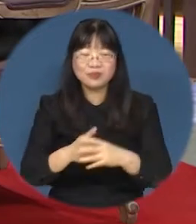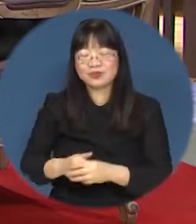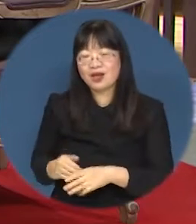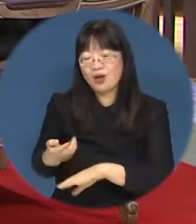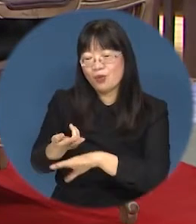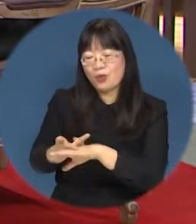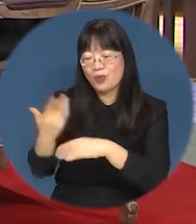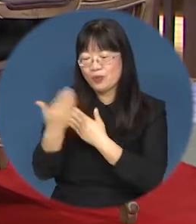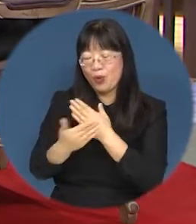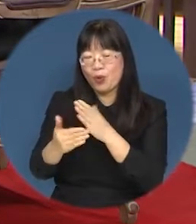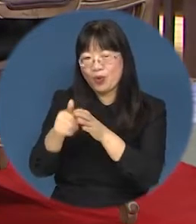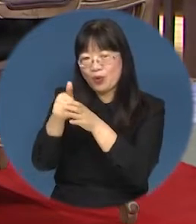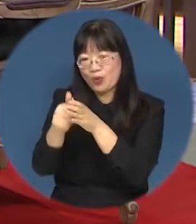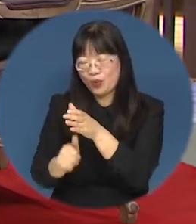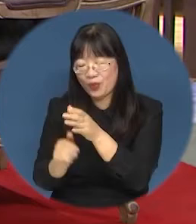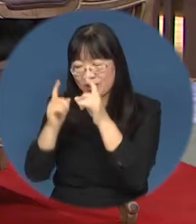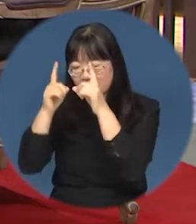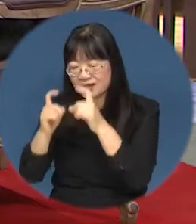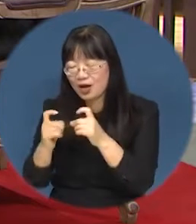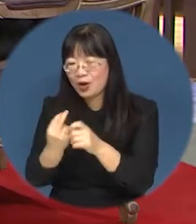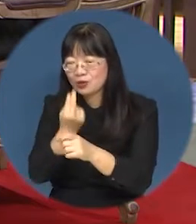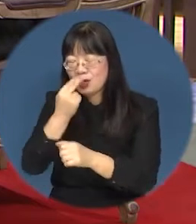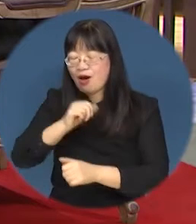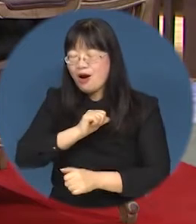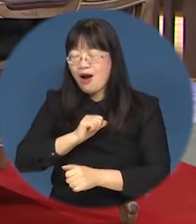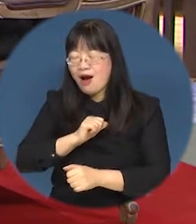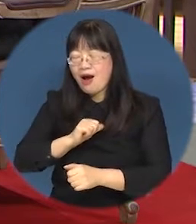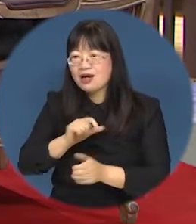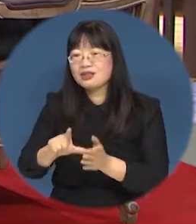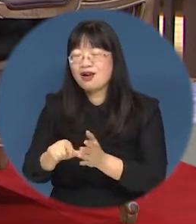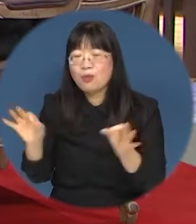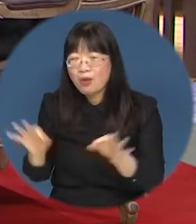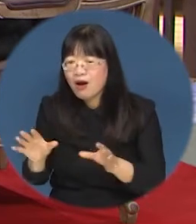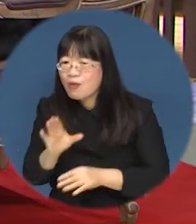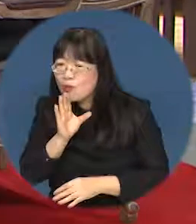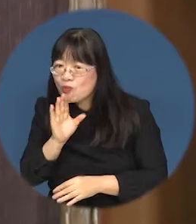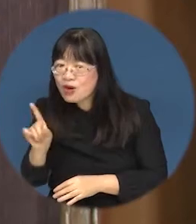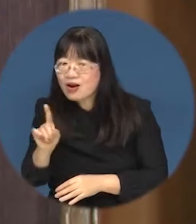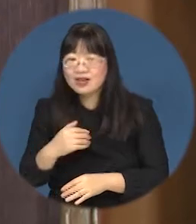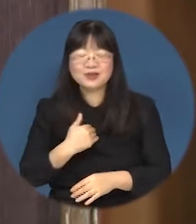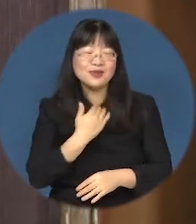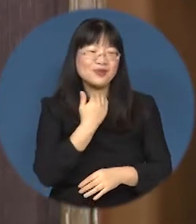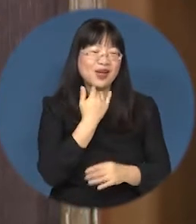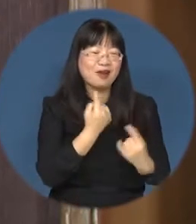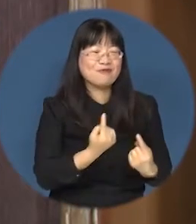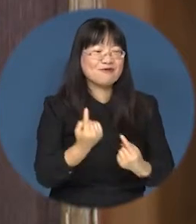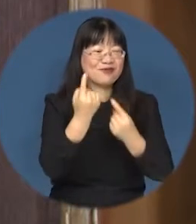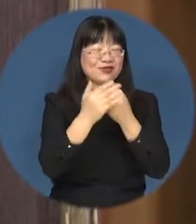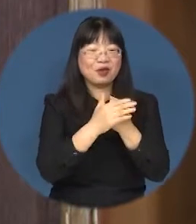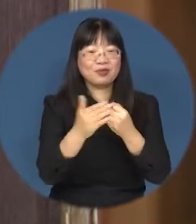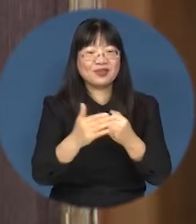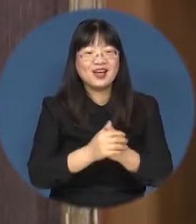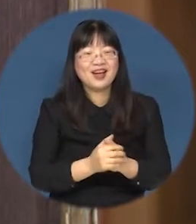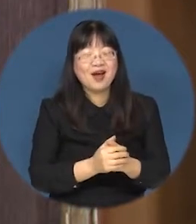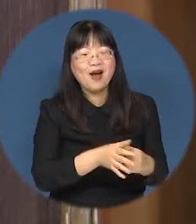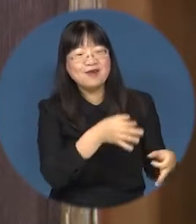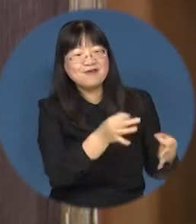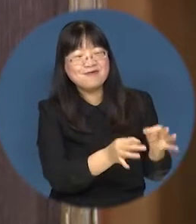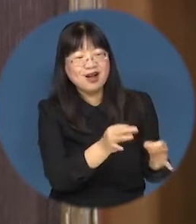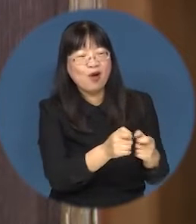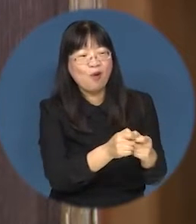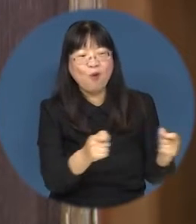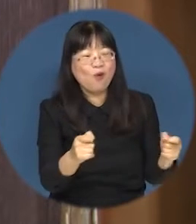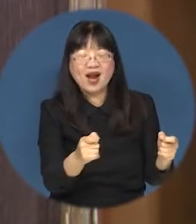찍는다면 한 번에 숨을 참을 수 있는 시간이 얼마 안 되죠. 저는 좀 나이도 있고 그래서 그렇게 프로페셔널하게 이렇게